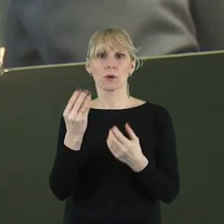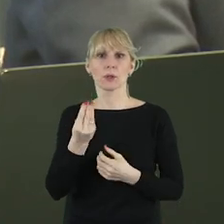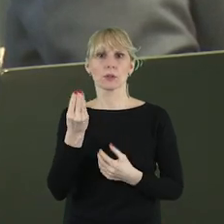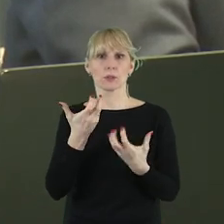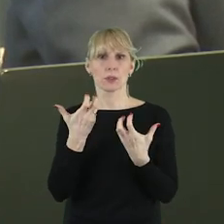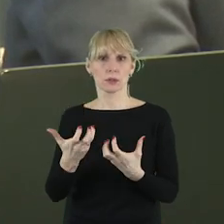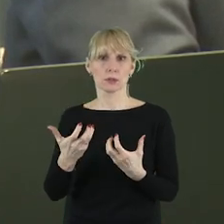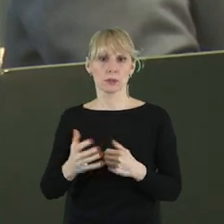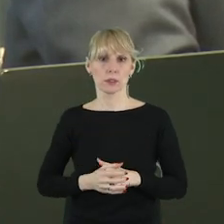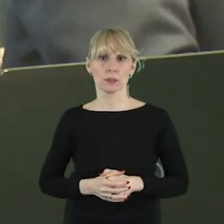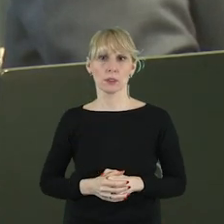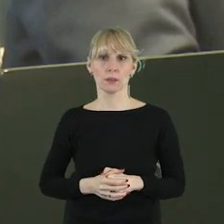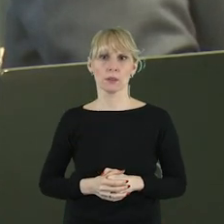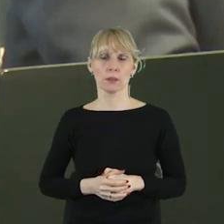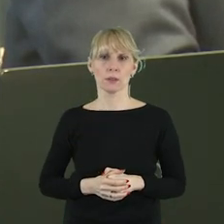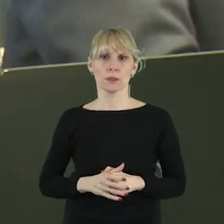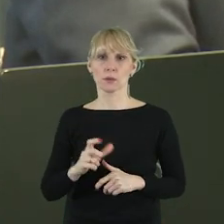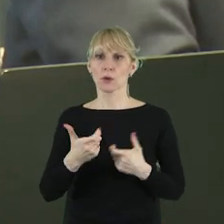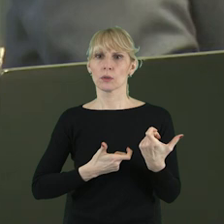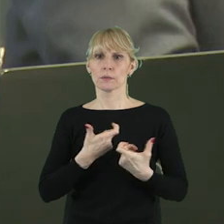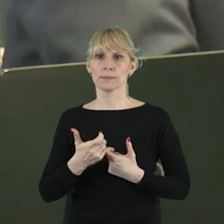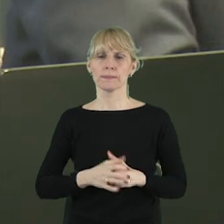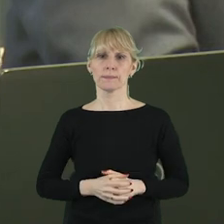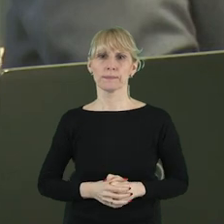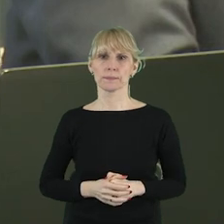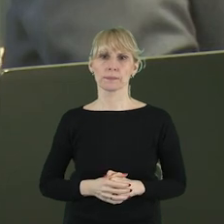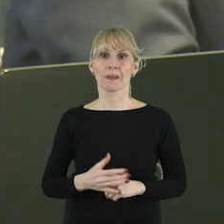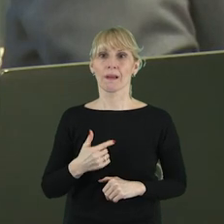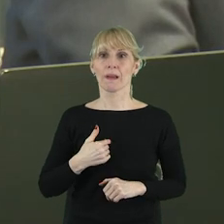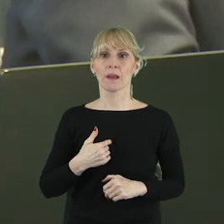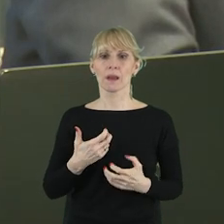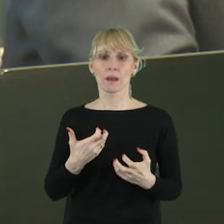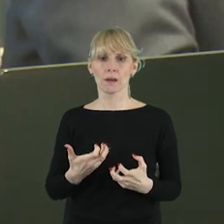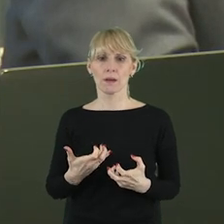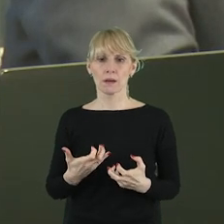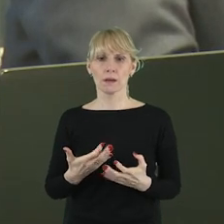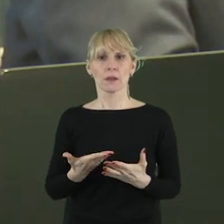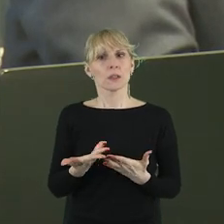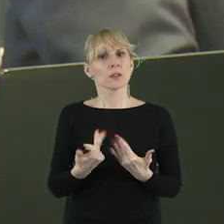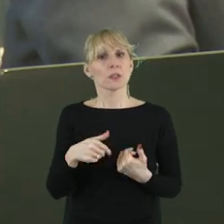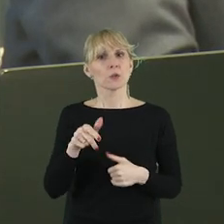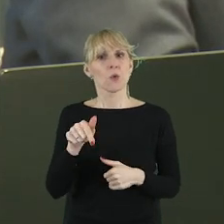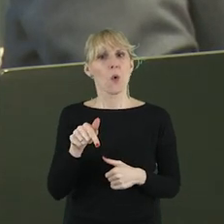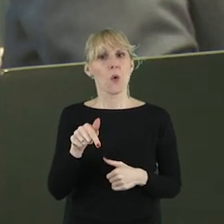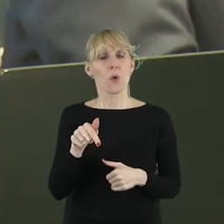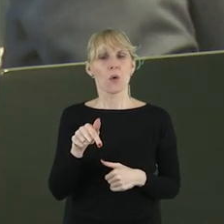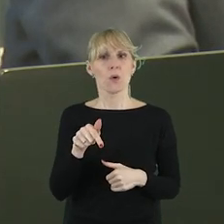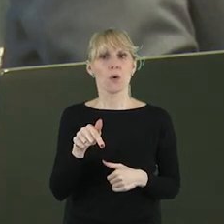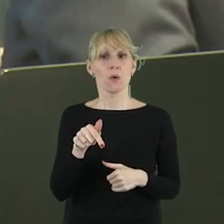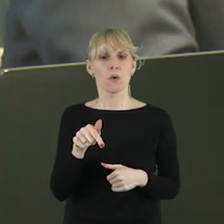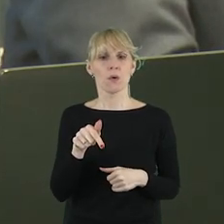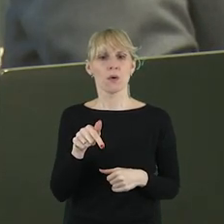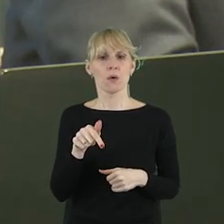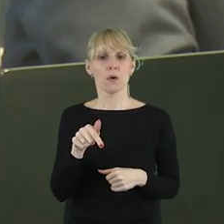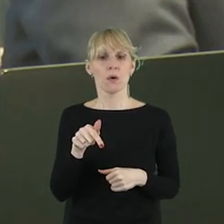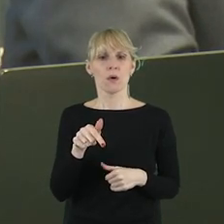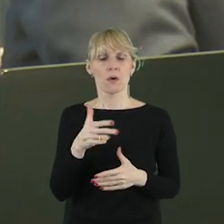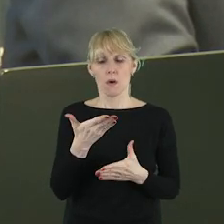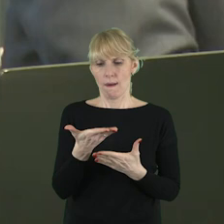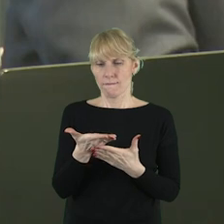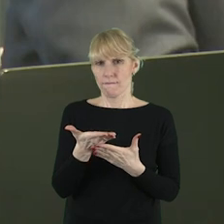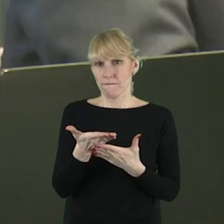Ja namawiam, niech się firma zgłosi. Złoży ofertę na rok. Proszę bardzo. Tak jak była do tej